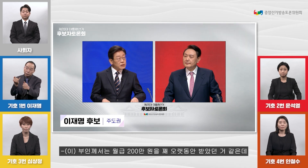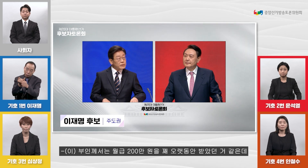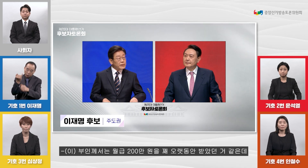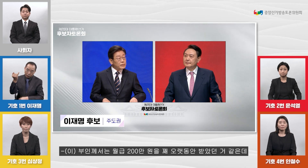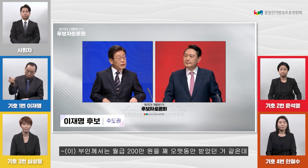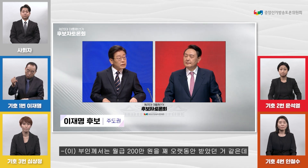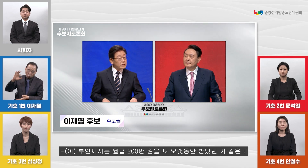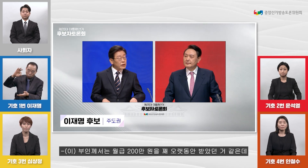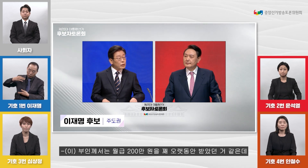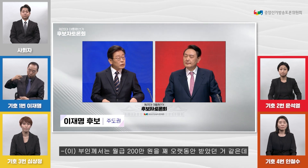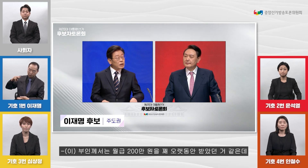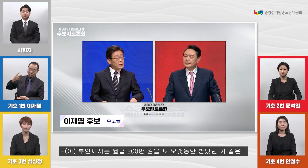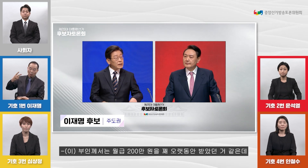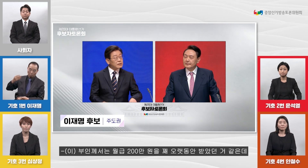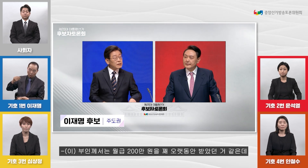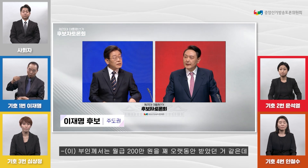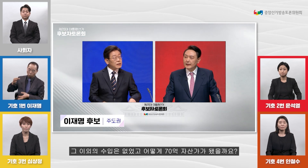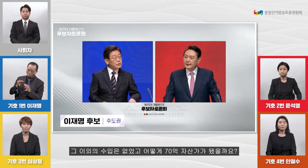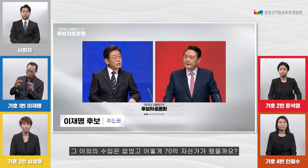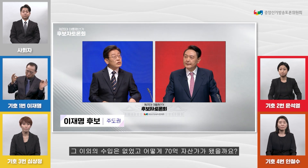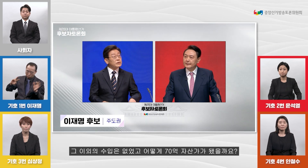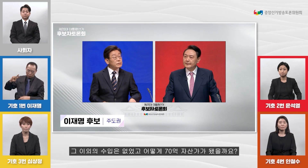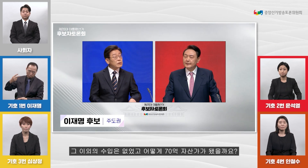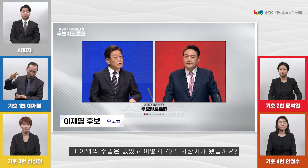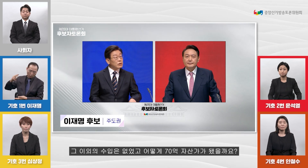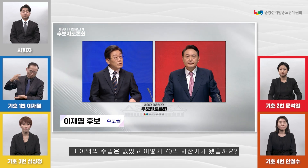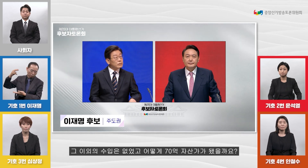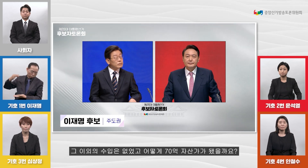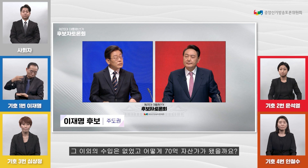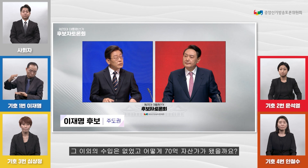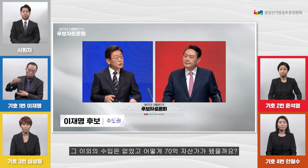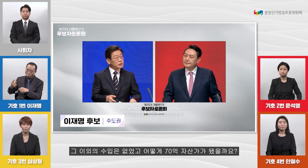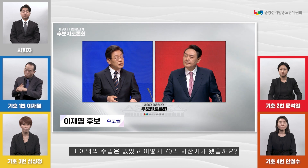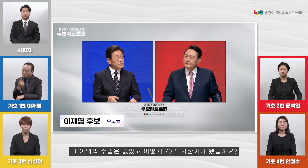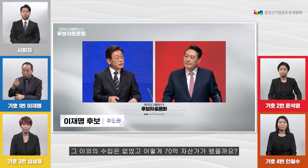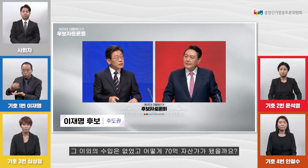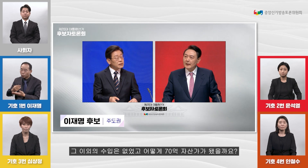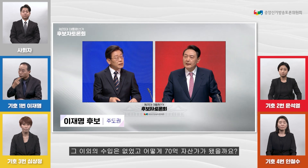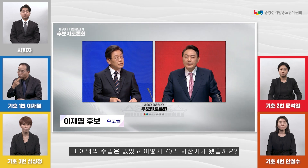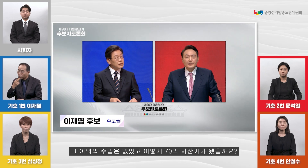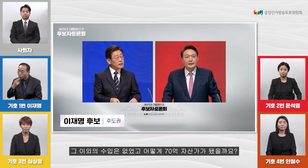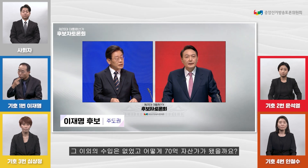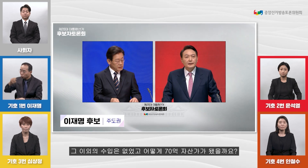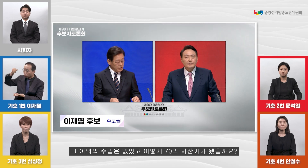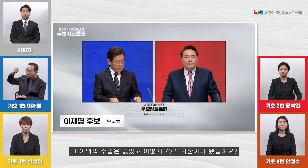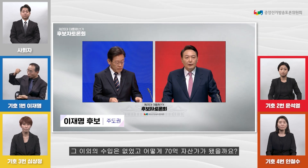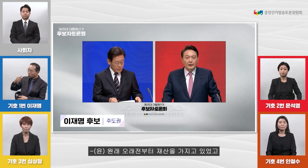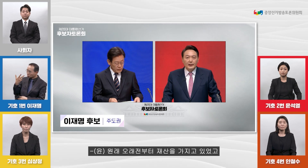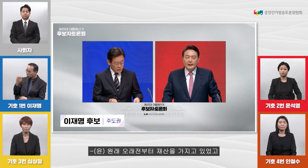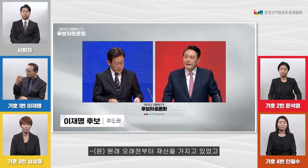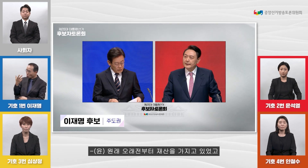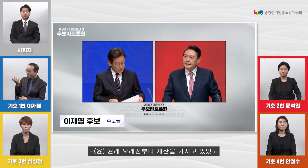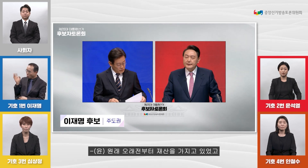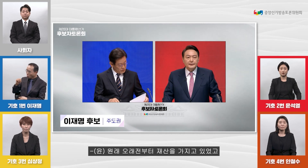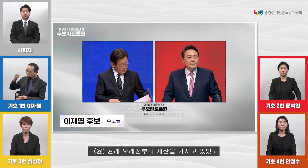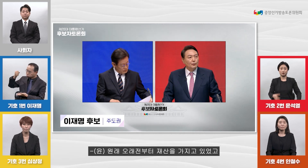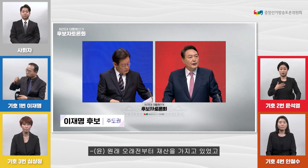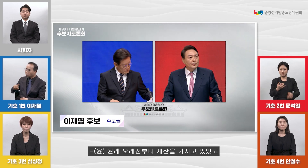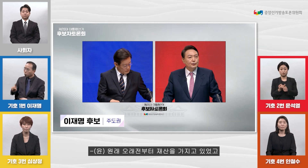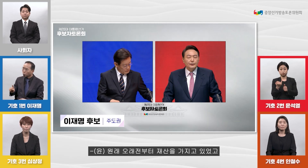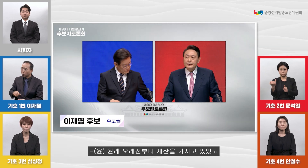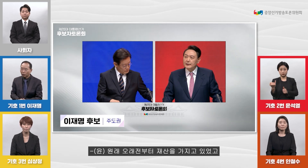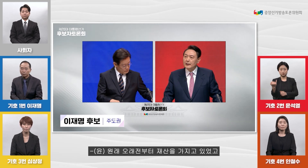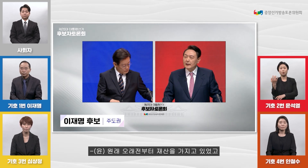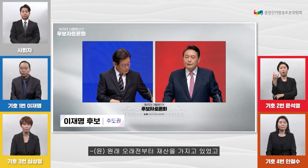부인께서는 월급 200만 원을 꽤 오랫동안 받았던 것 같은데 그 외 수입은 없었고 뭐 어떻게 70억 자산가가 됐을까요? 저는 원래